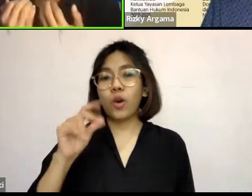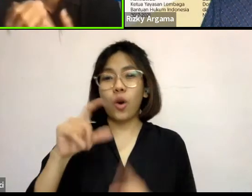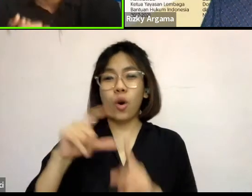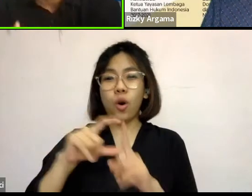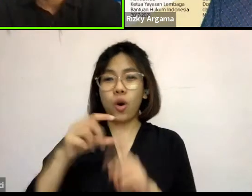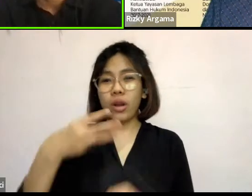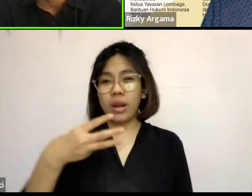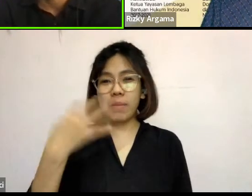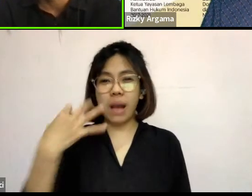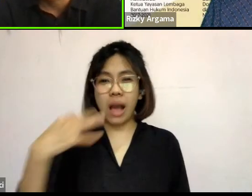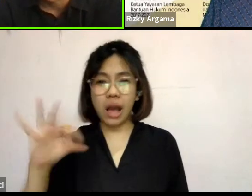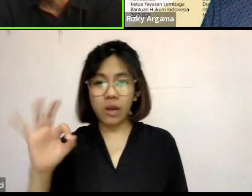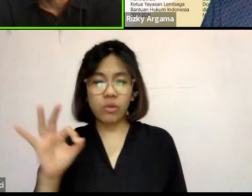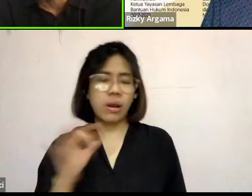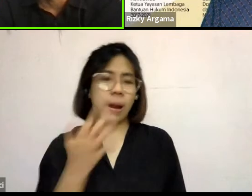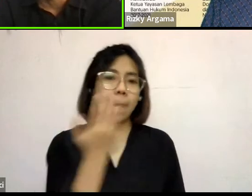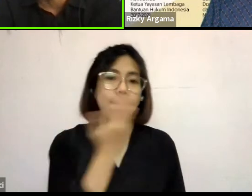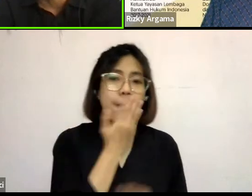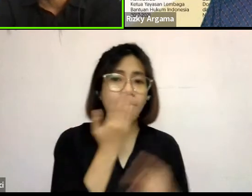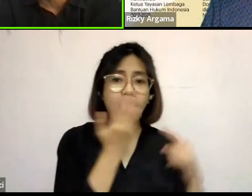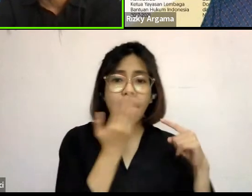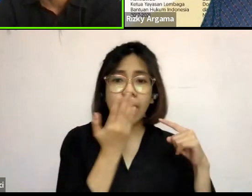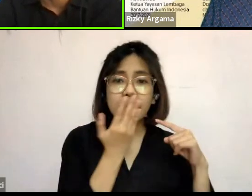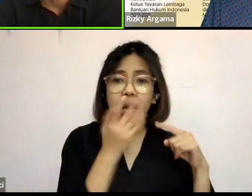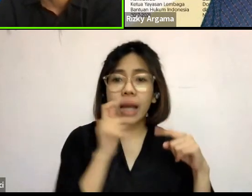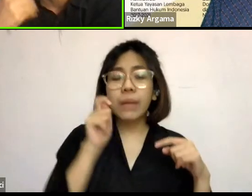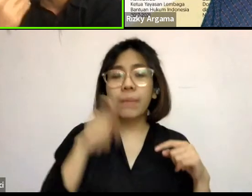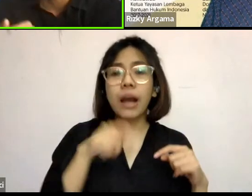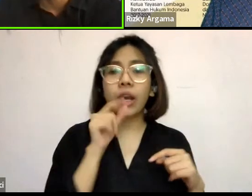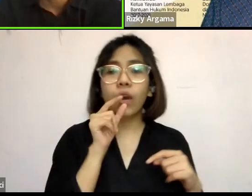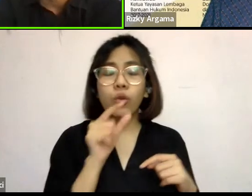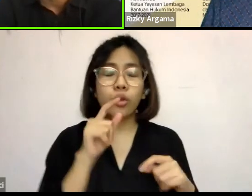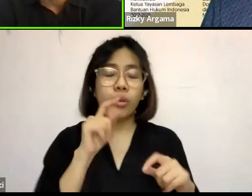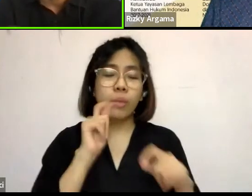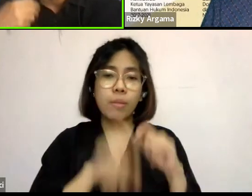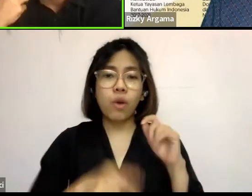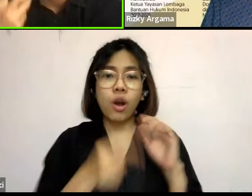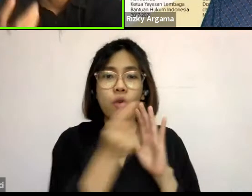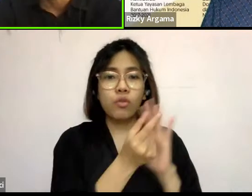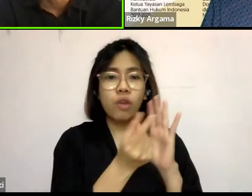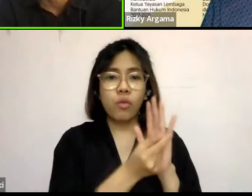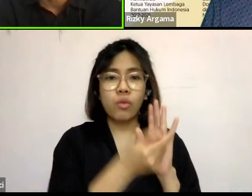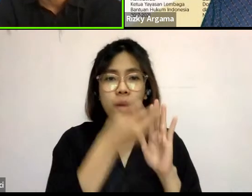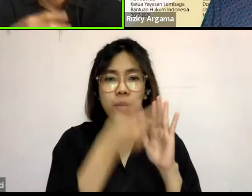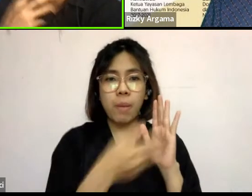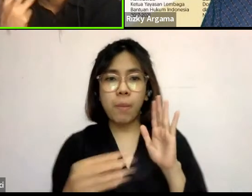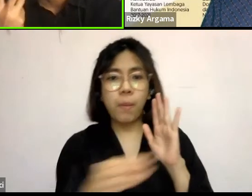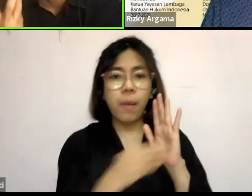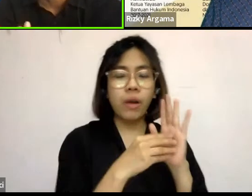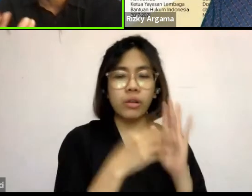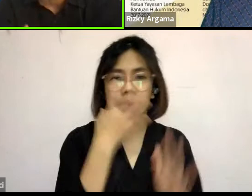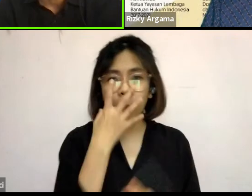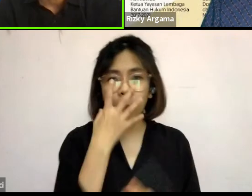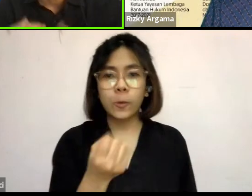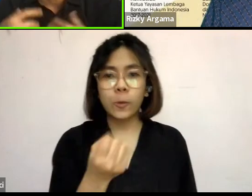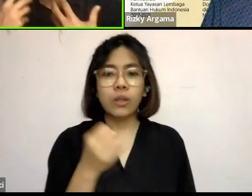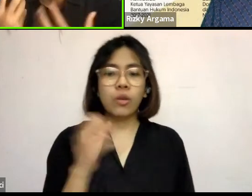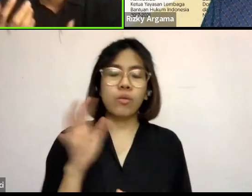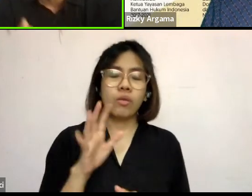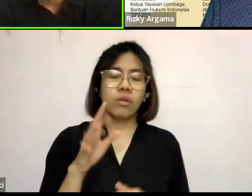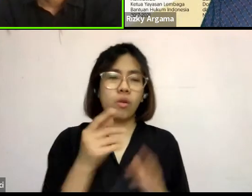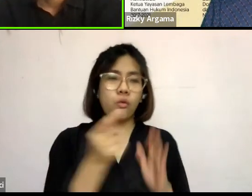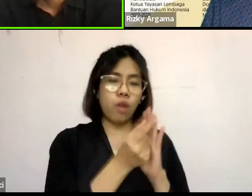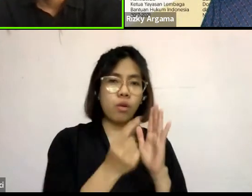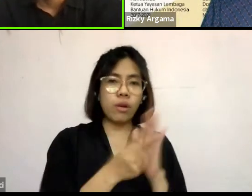digunakan secara serius dalam dalam perundang-undangan di Indonesia digunakan secara serius dalam artian bukan hanya secara teknis dia efektif tetapi